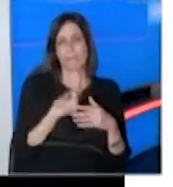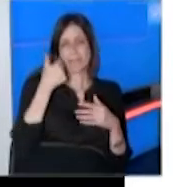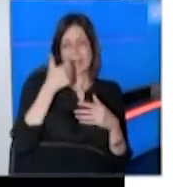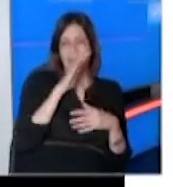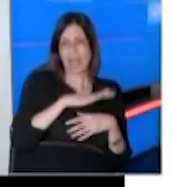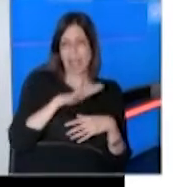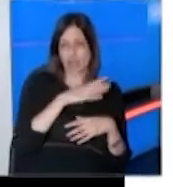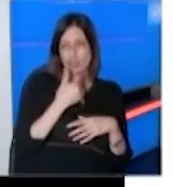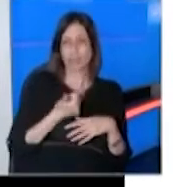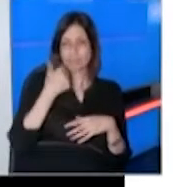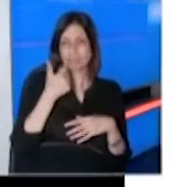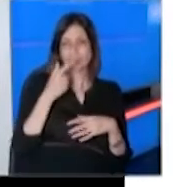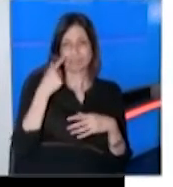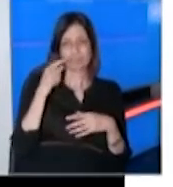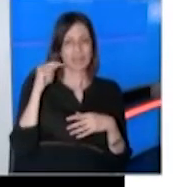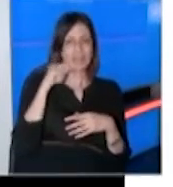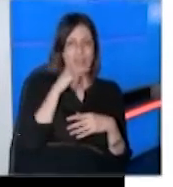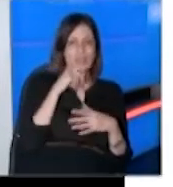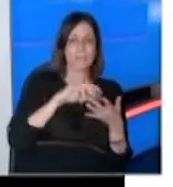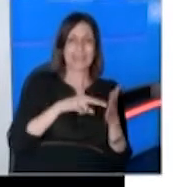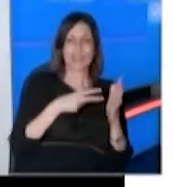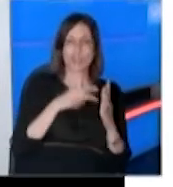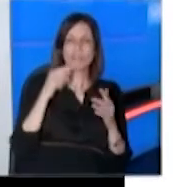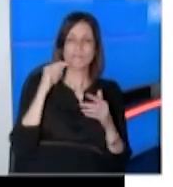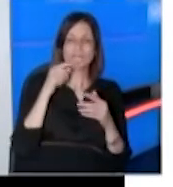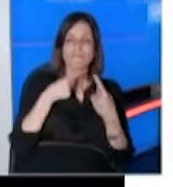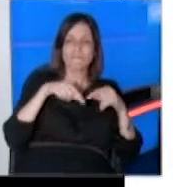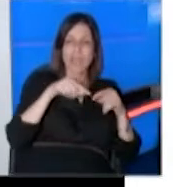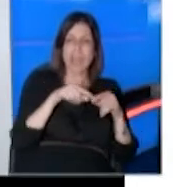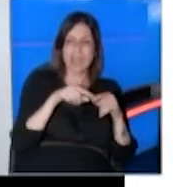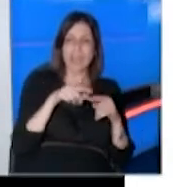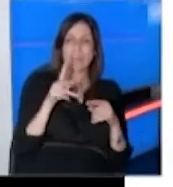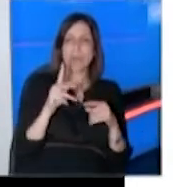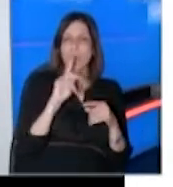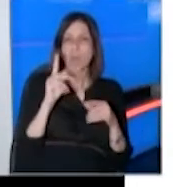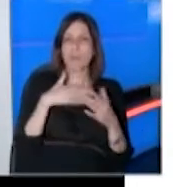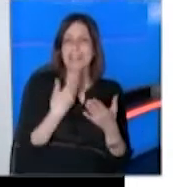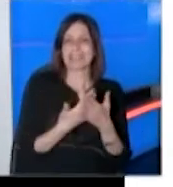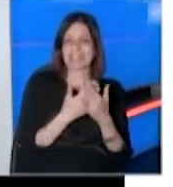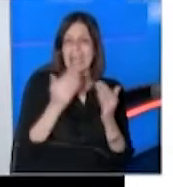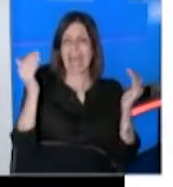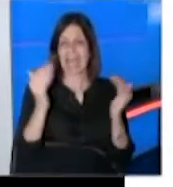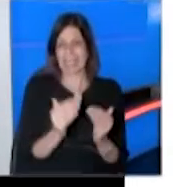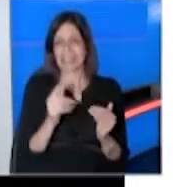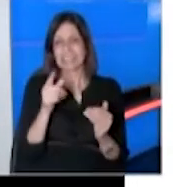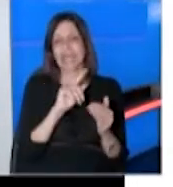ועדת הפרוגרמות, באדום, כמדיניות. ועדת פרוגרמות לא ממליצה לקטנת גודל מחלה. זה לא בדיקה פרטנית,